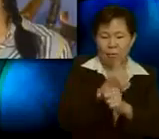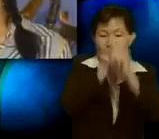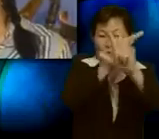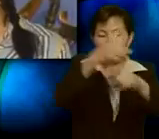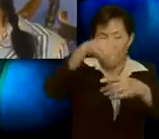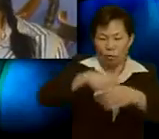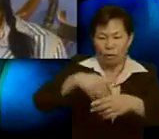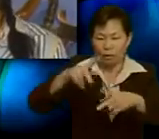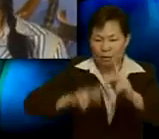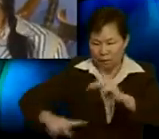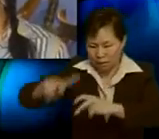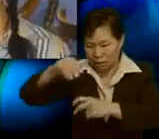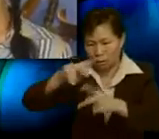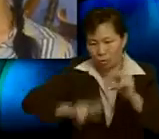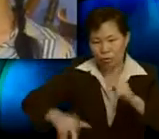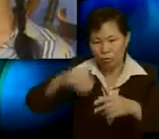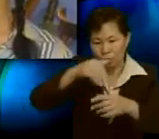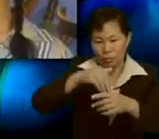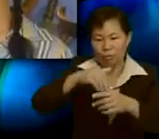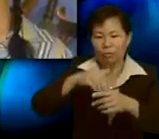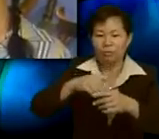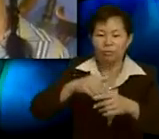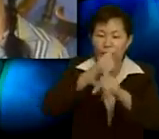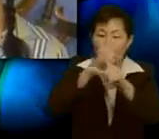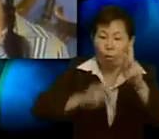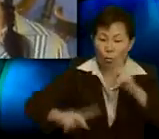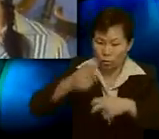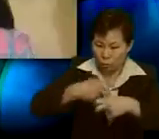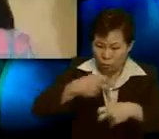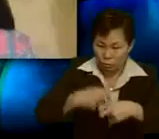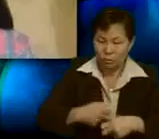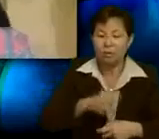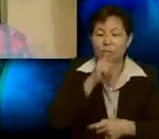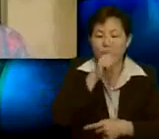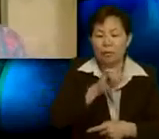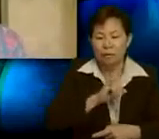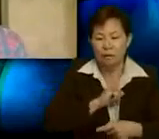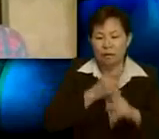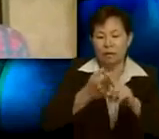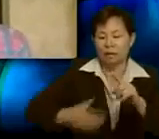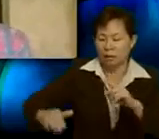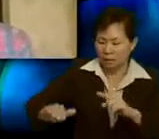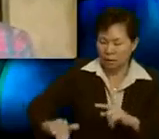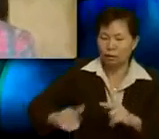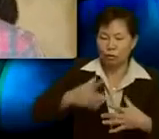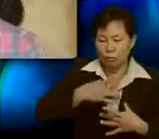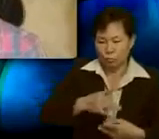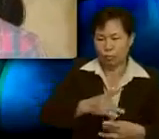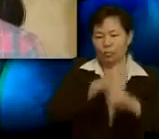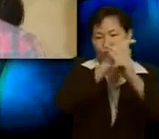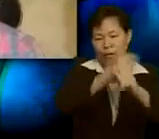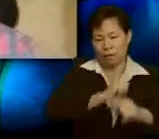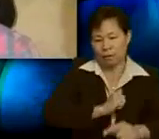melindungi orang dalam kesusahan. Kenapa awak tiba-tiba tanya hal ni? Awak pula macam mana? Sememangnya saya dari kecil lagi sudah meminati